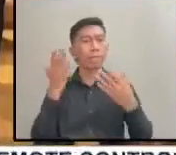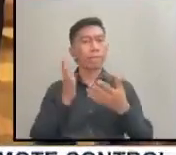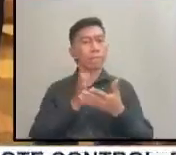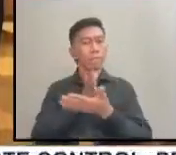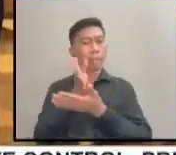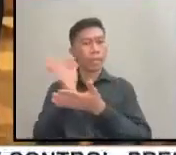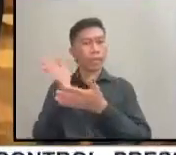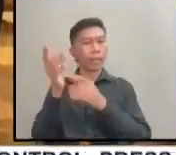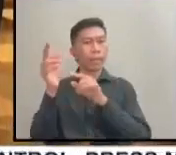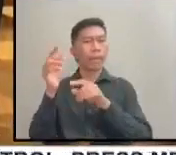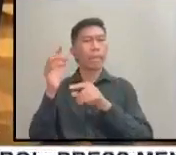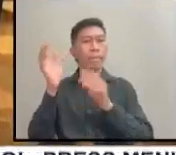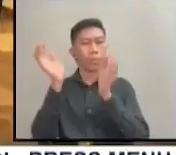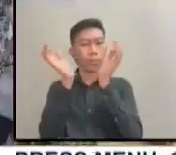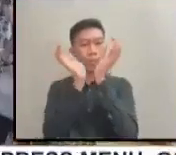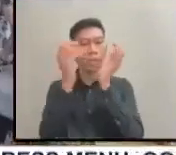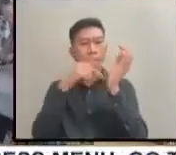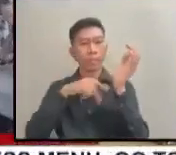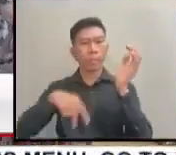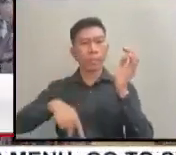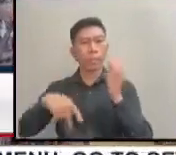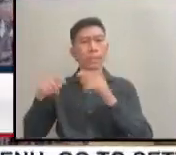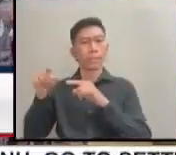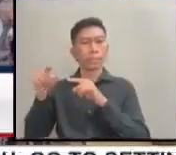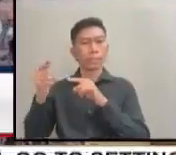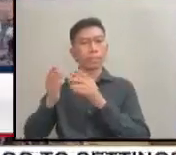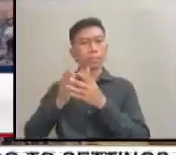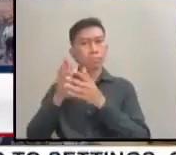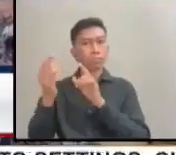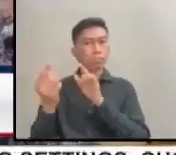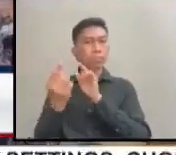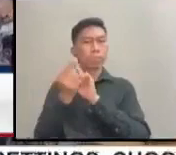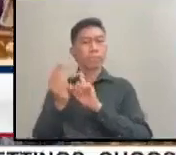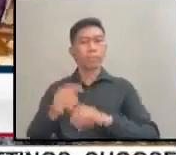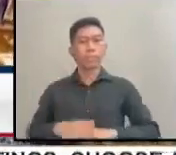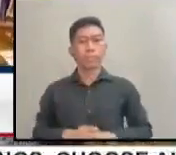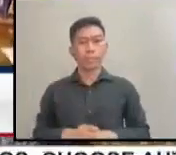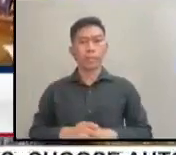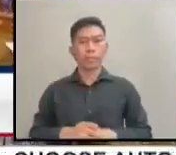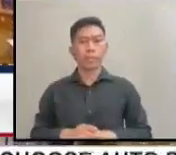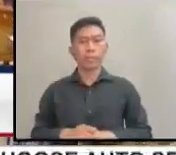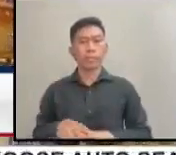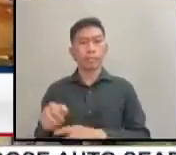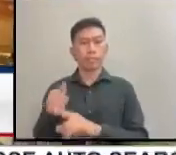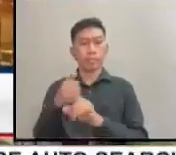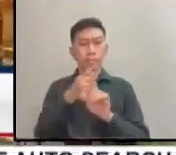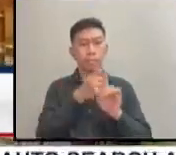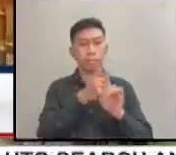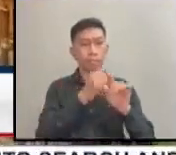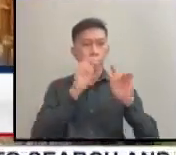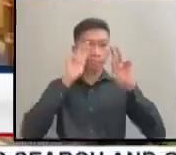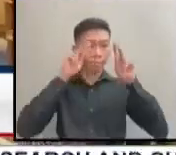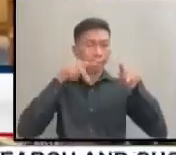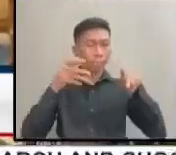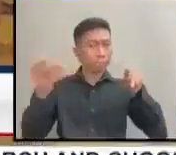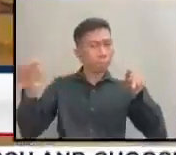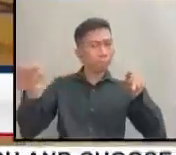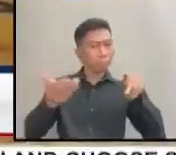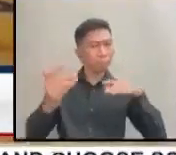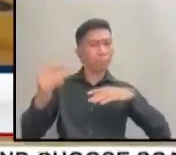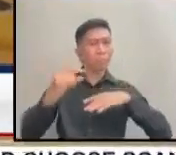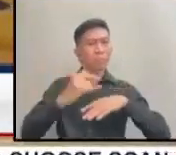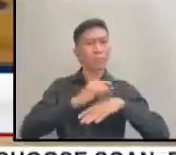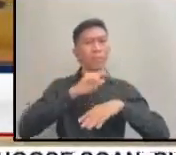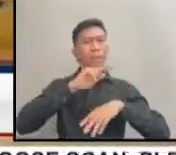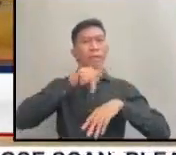Crown Prince Haji Al-Mutadi Bilia. Inimbitahan din niya ang Crown Prince na bumisita sa Pilipinas at kumain